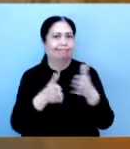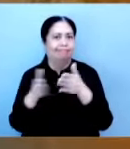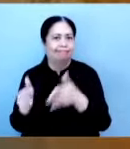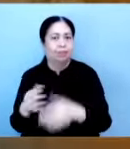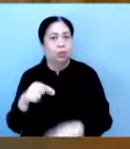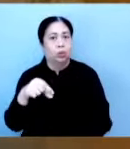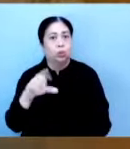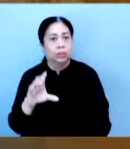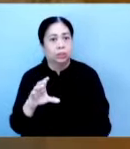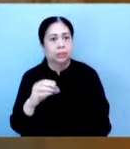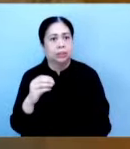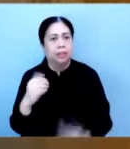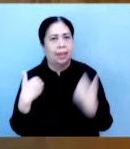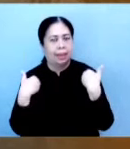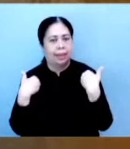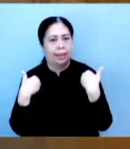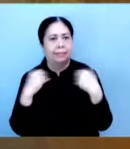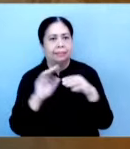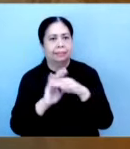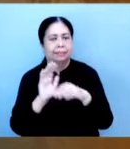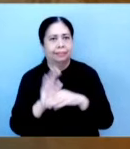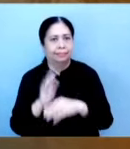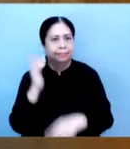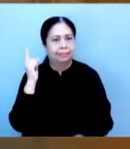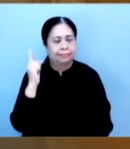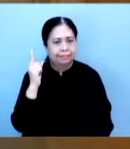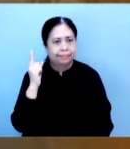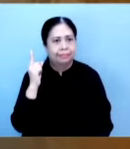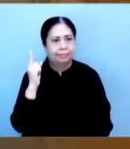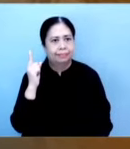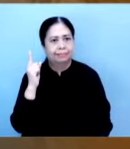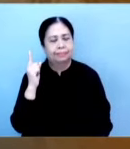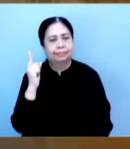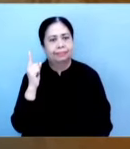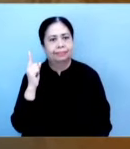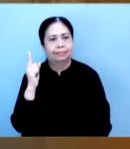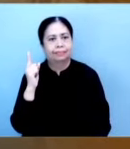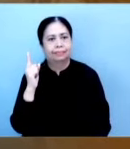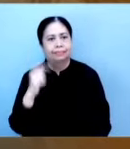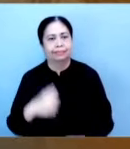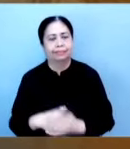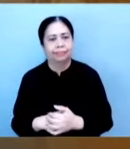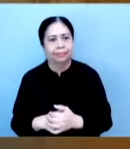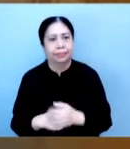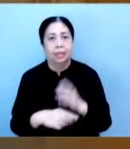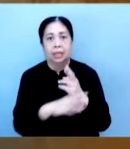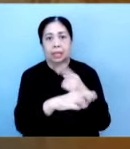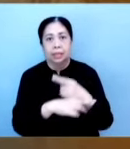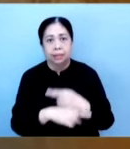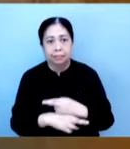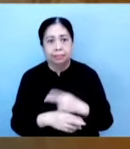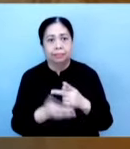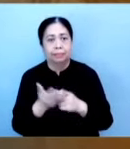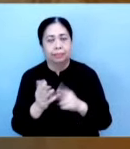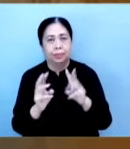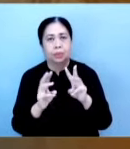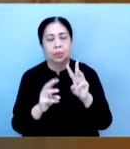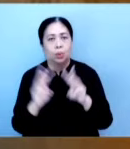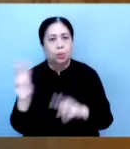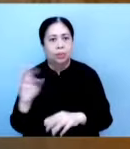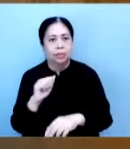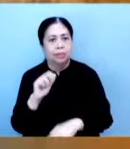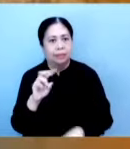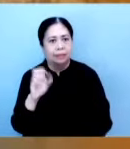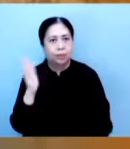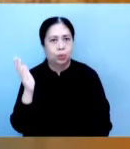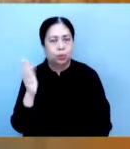City magkakaroon ng pagsasaayos sa bahagi ng Batasan Commonwealth tunnel aayusin din ang bahagi ng West Avenue pati na rin ng Luzon